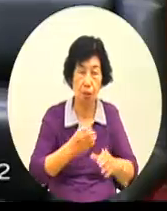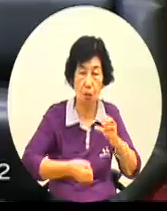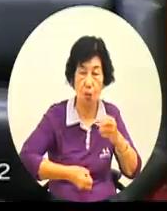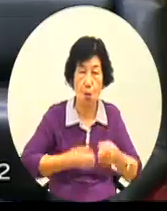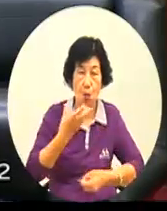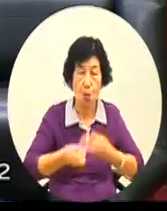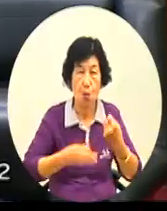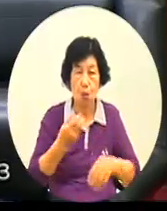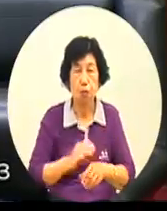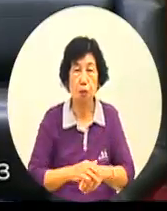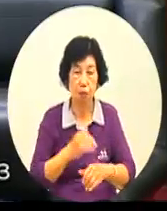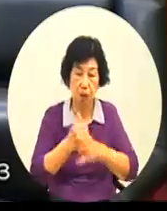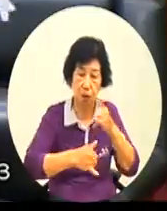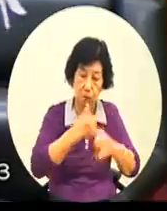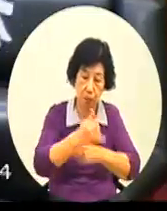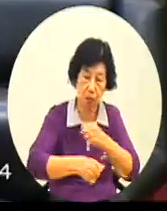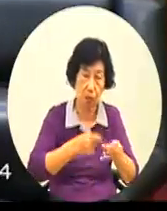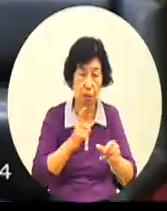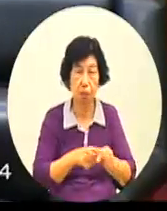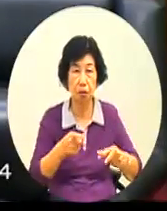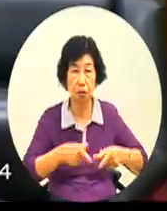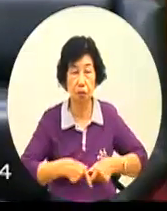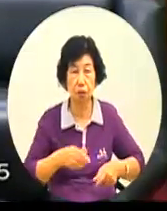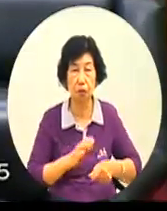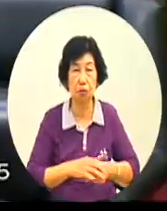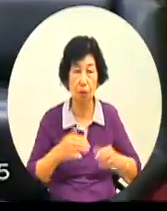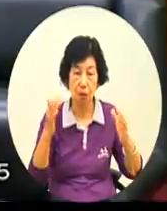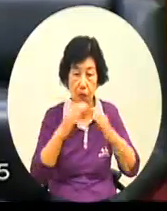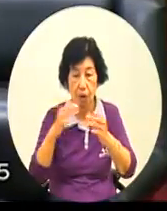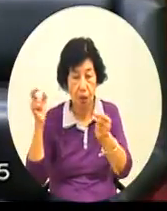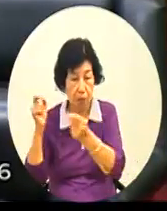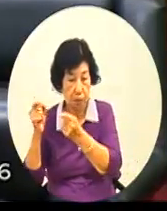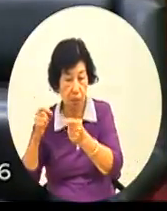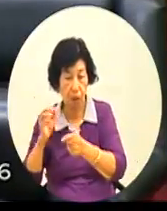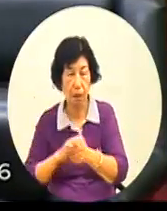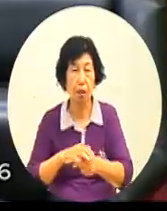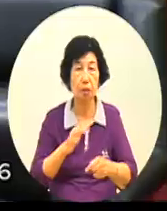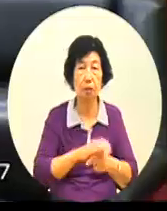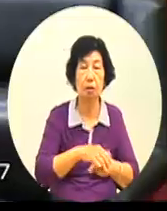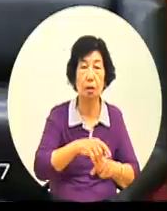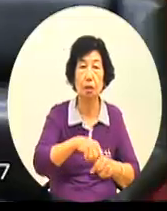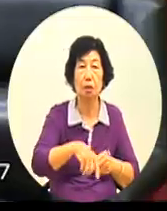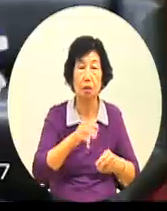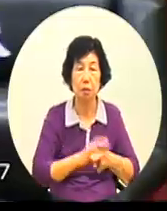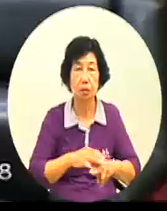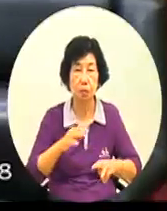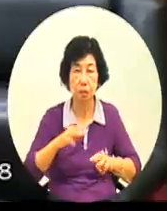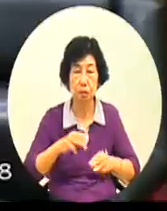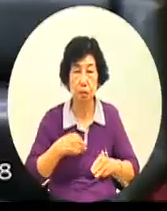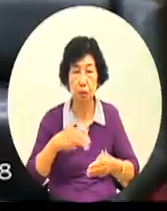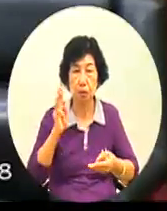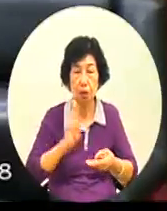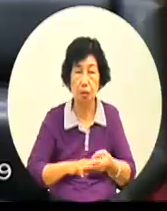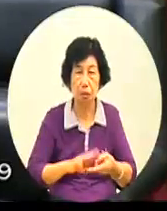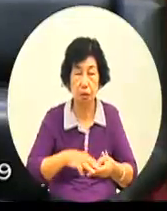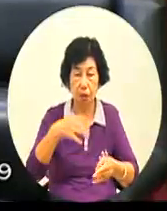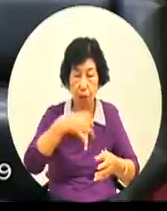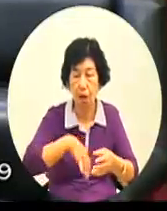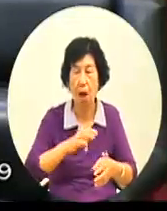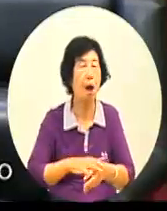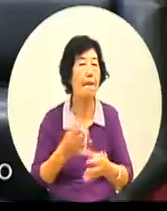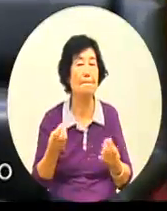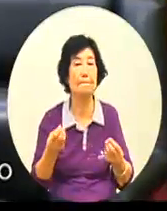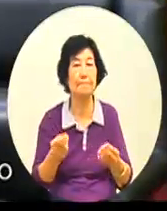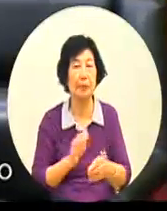我的家里吗？各个农路道路需求的时候，哪样是坐在我的田里？一样也没有。我只是在替百姓做需求的